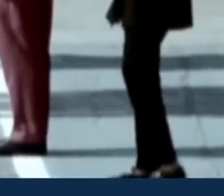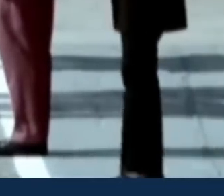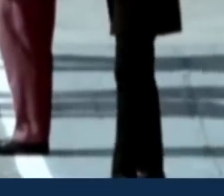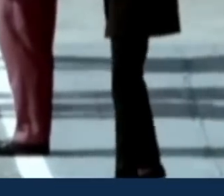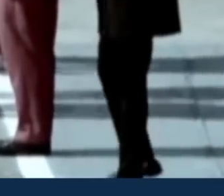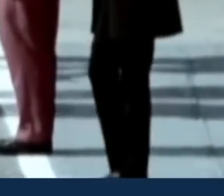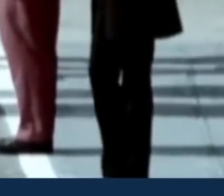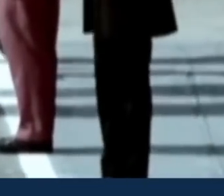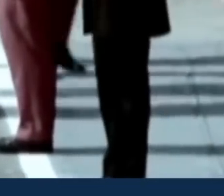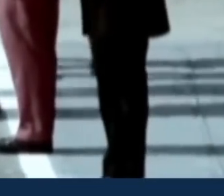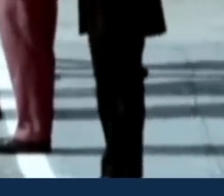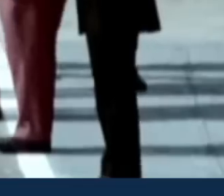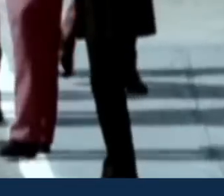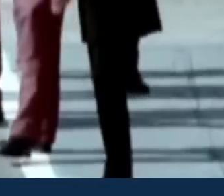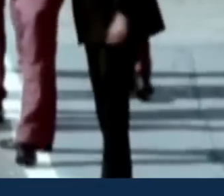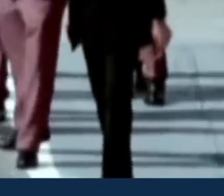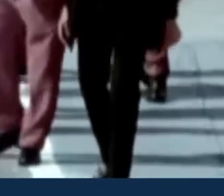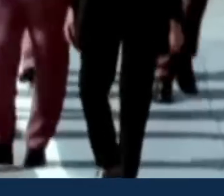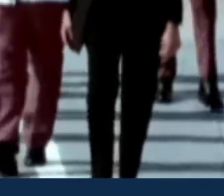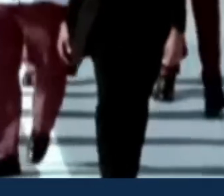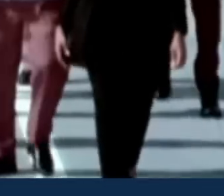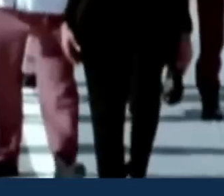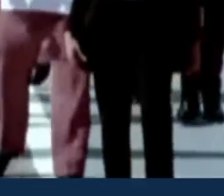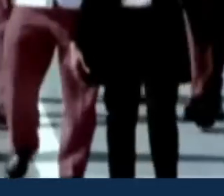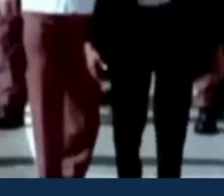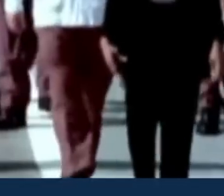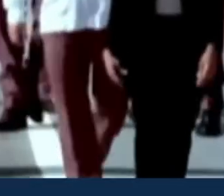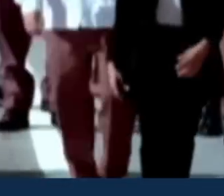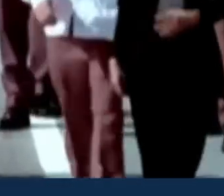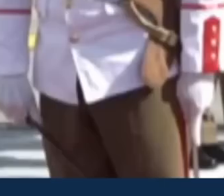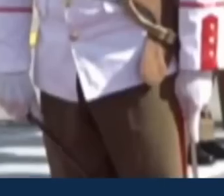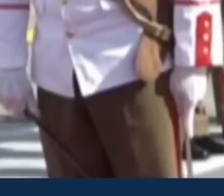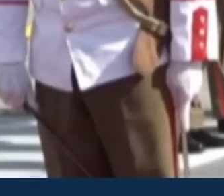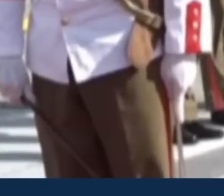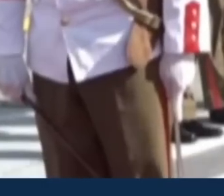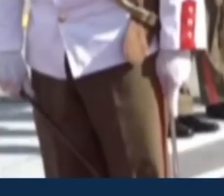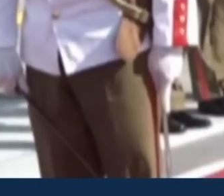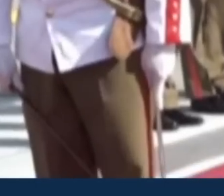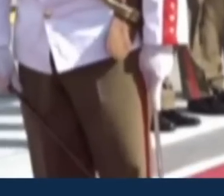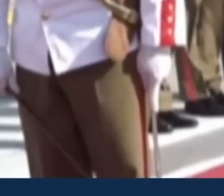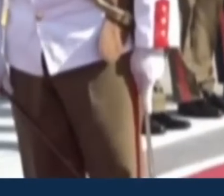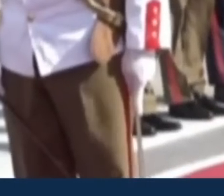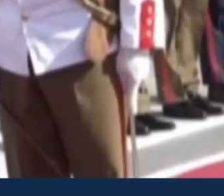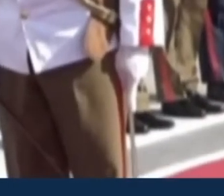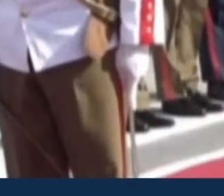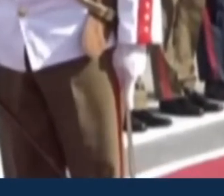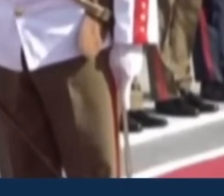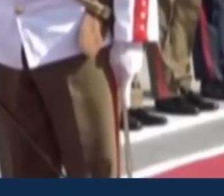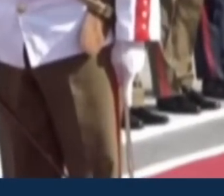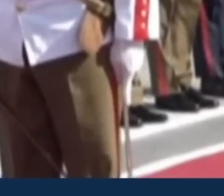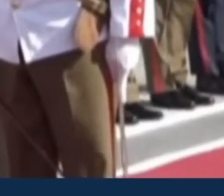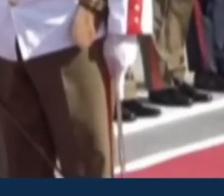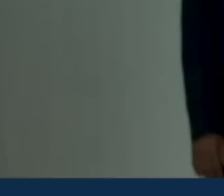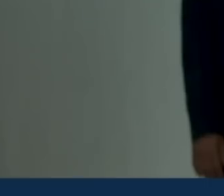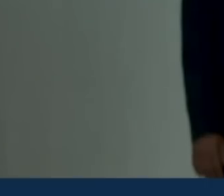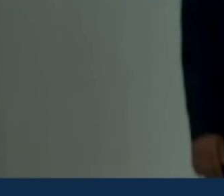gisirikare yagiyemo nk'umuofisiye w'ingabo z'igihugu cya Uganda, icyo gihe yakoreraga ari naho yakuriye